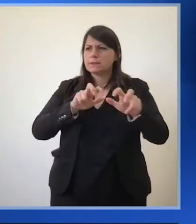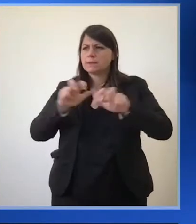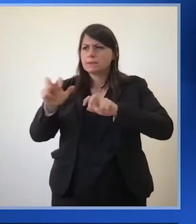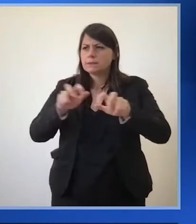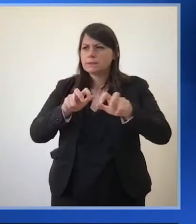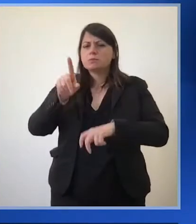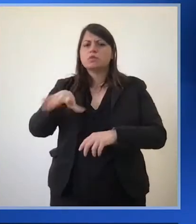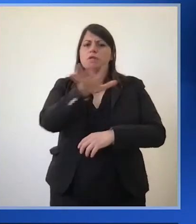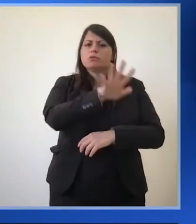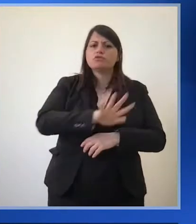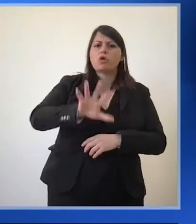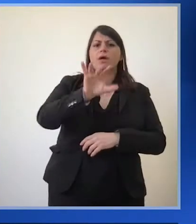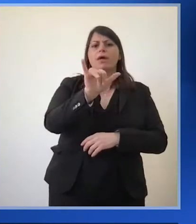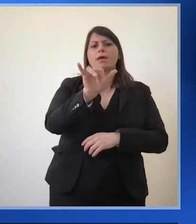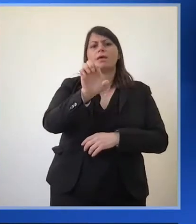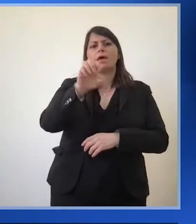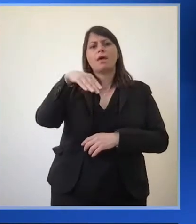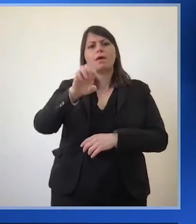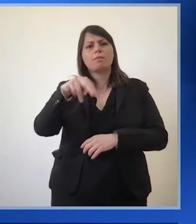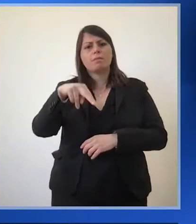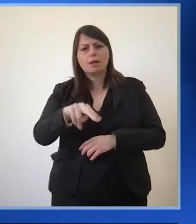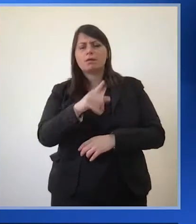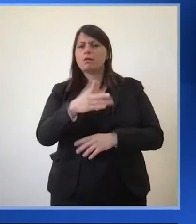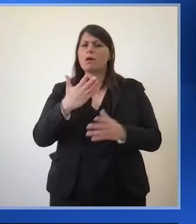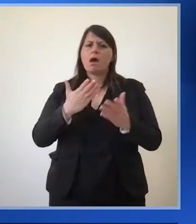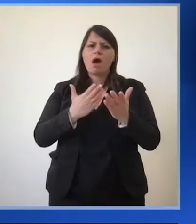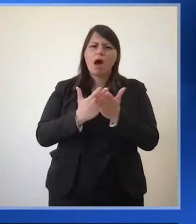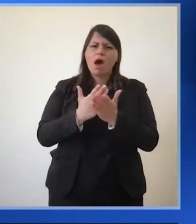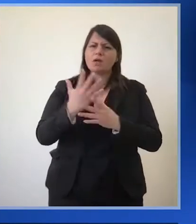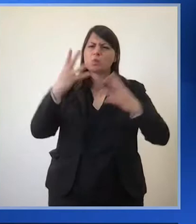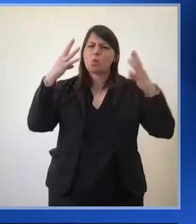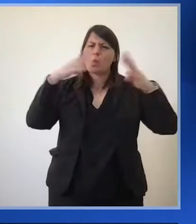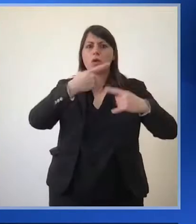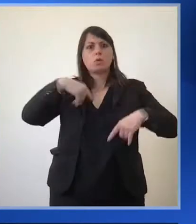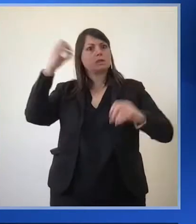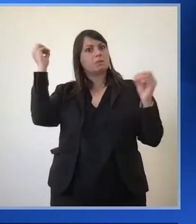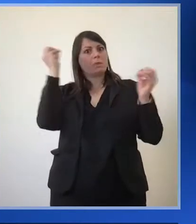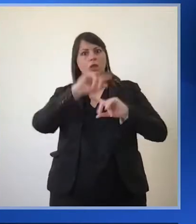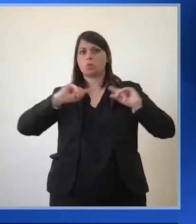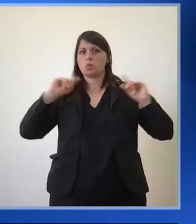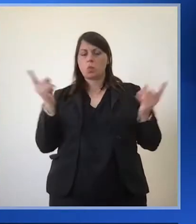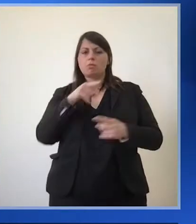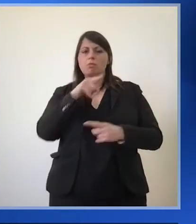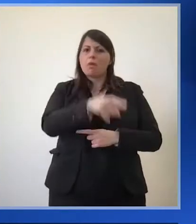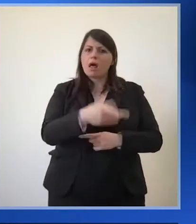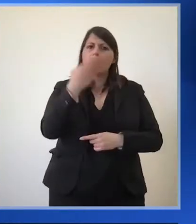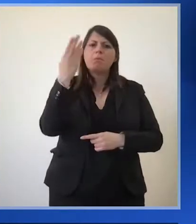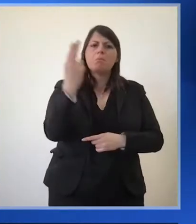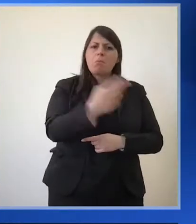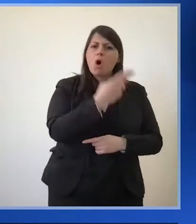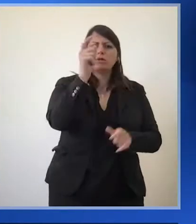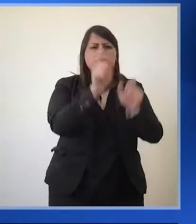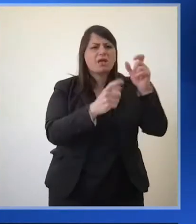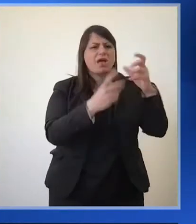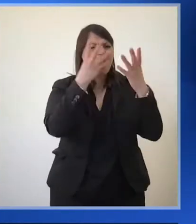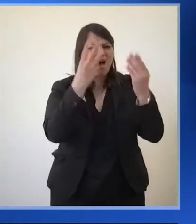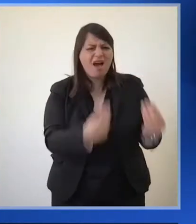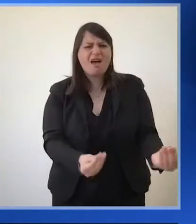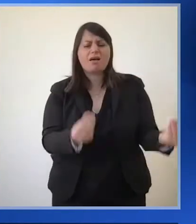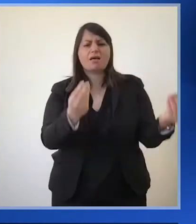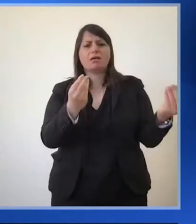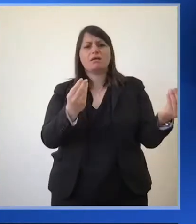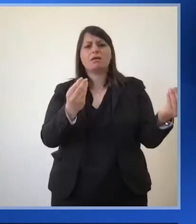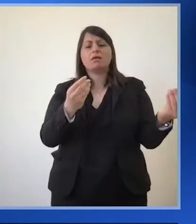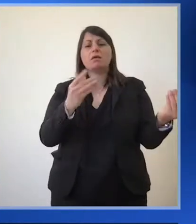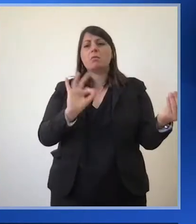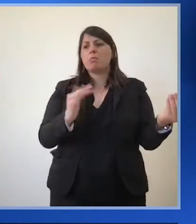per un conflitto da tutti dimenticato con continue vittime. La tregua sigillata nei giorni